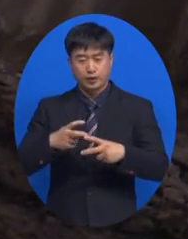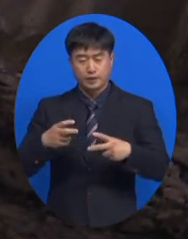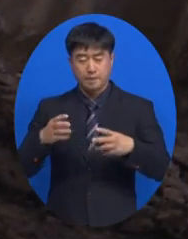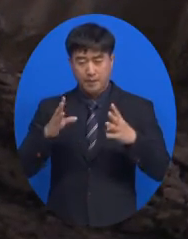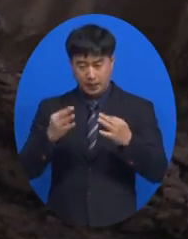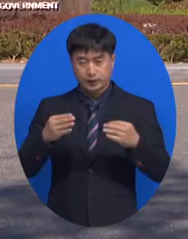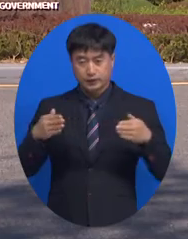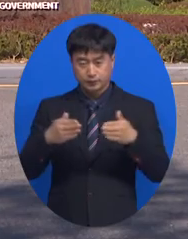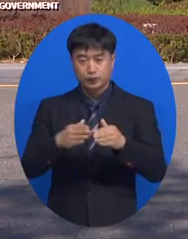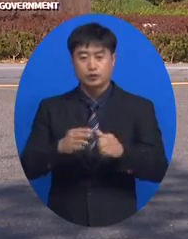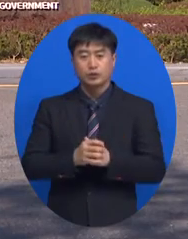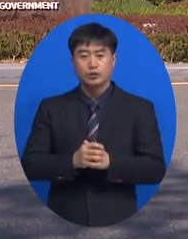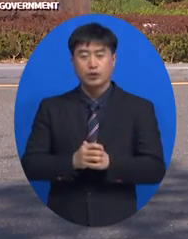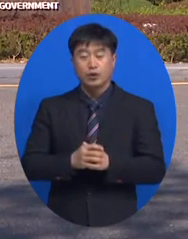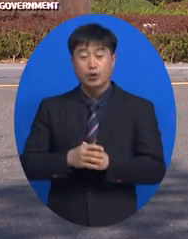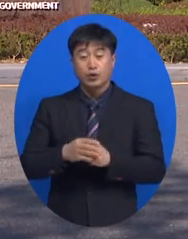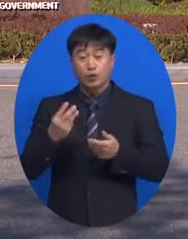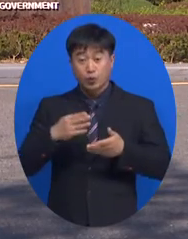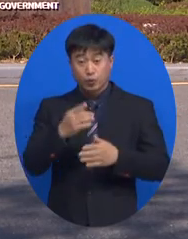비중을 뒀습니다